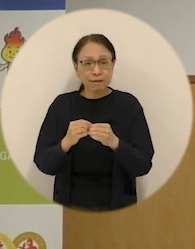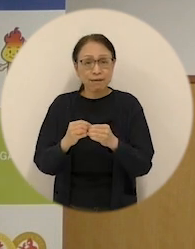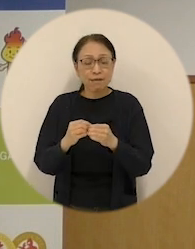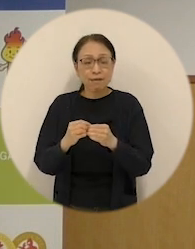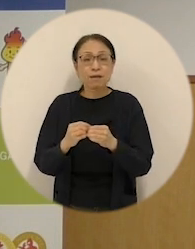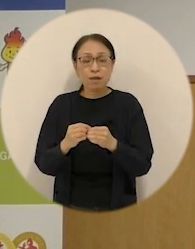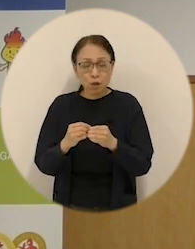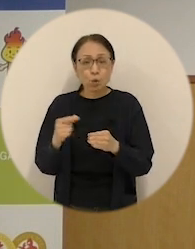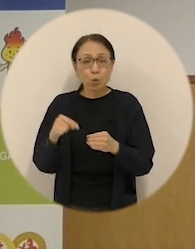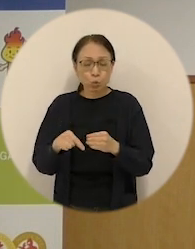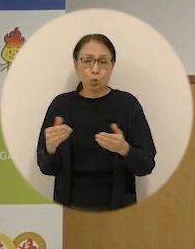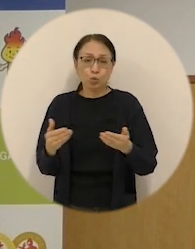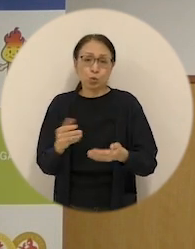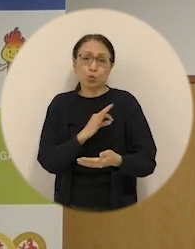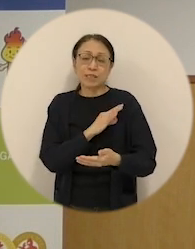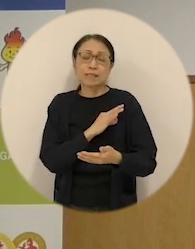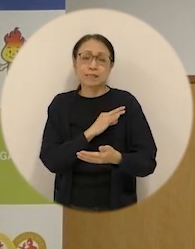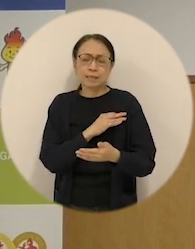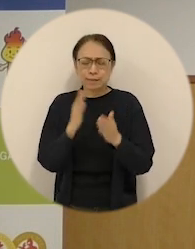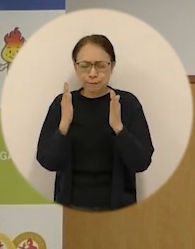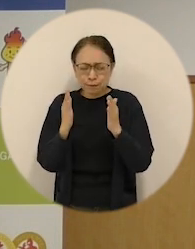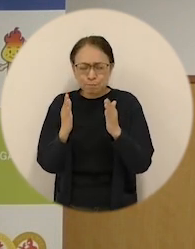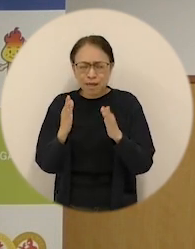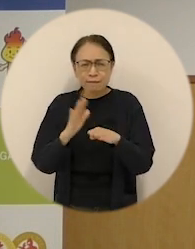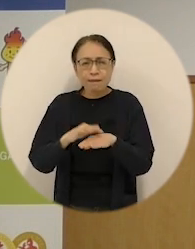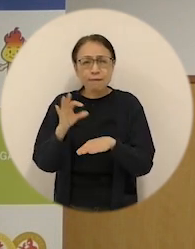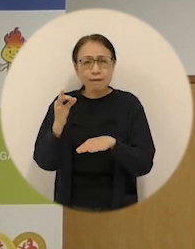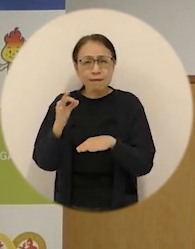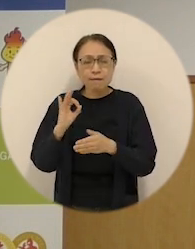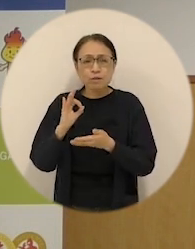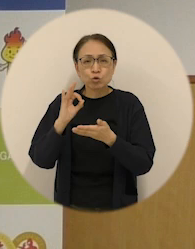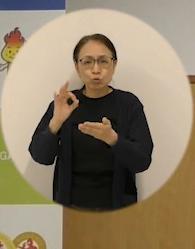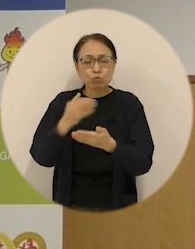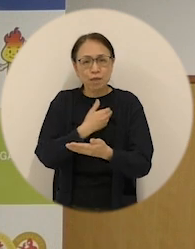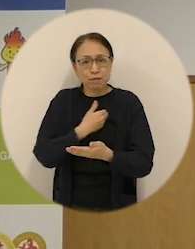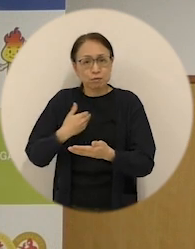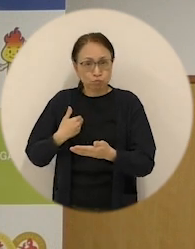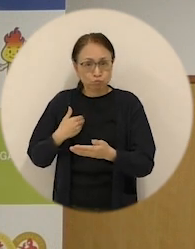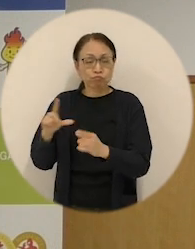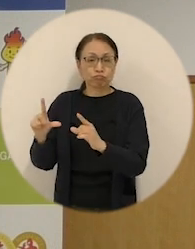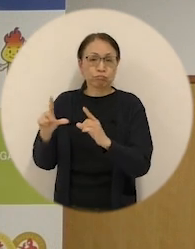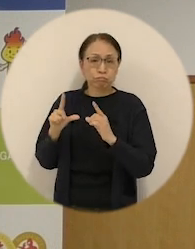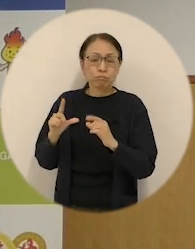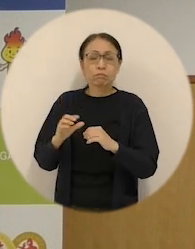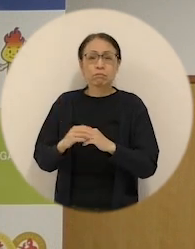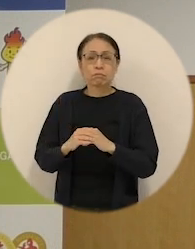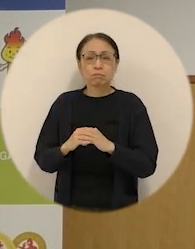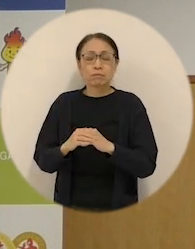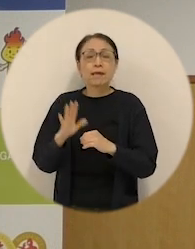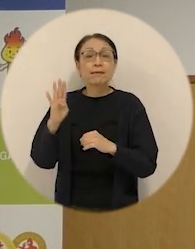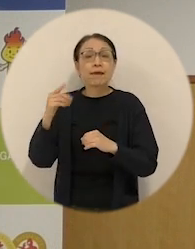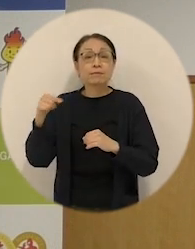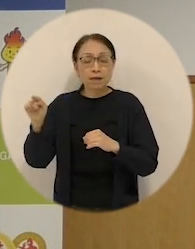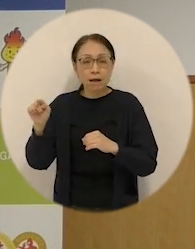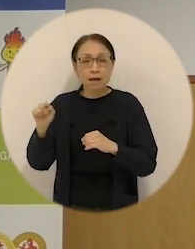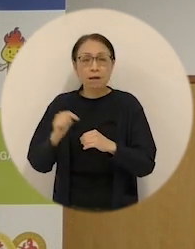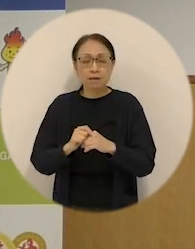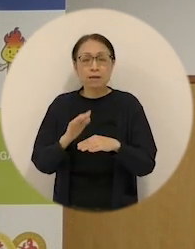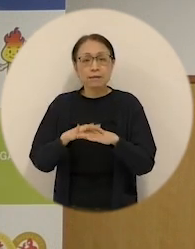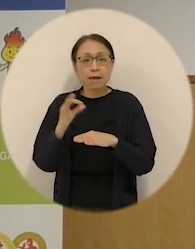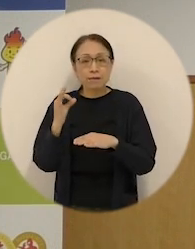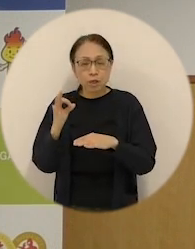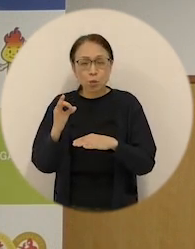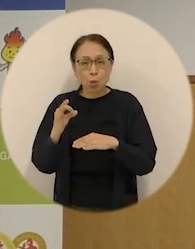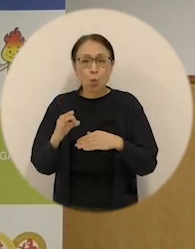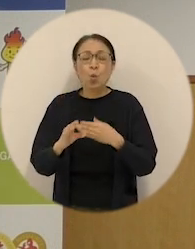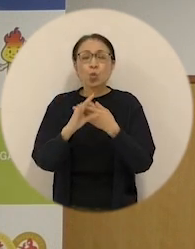任用職員に勤勉手当の支給が可能となることを受け、県が勤勉手当に関する条例